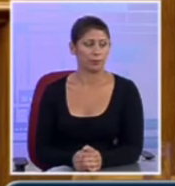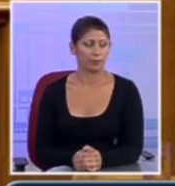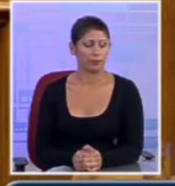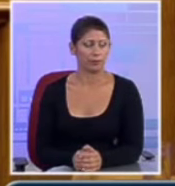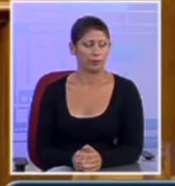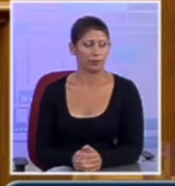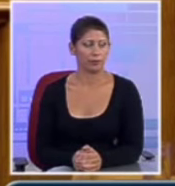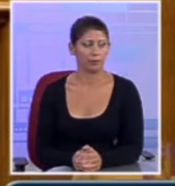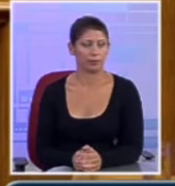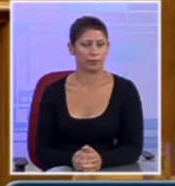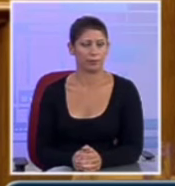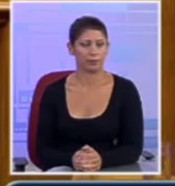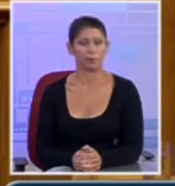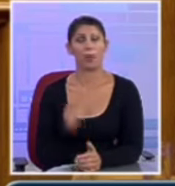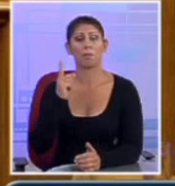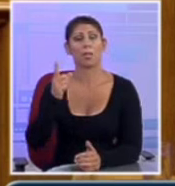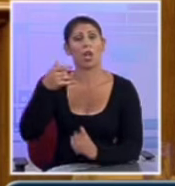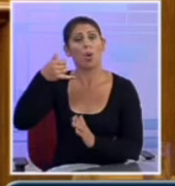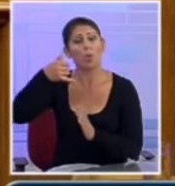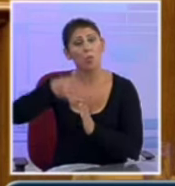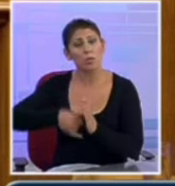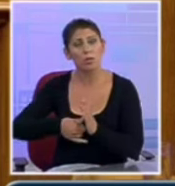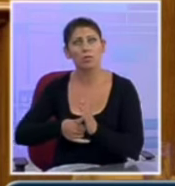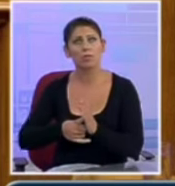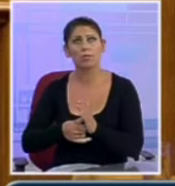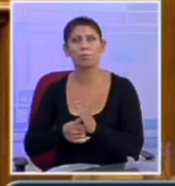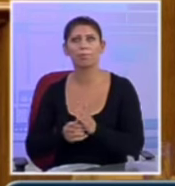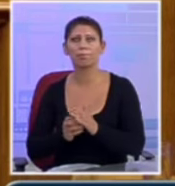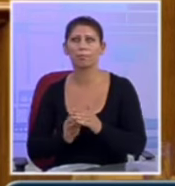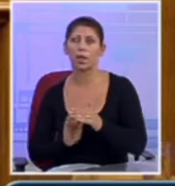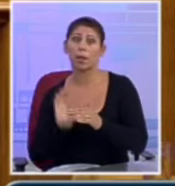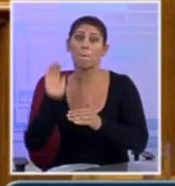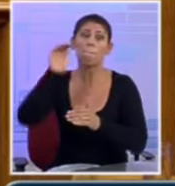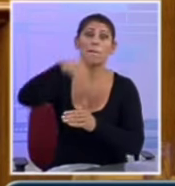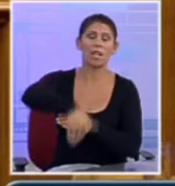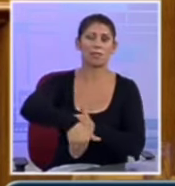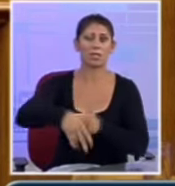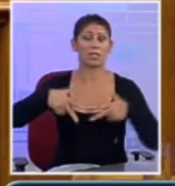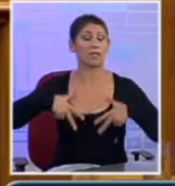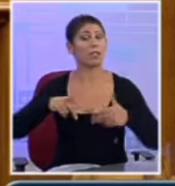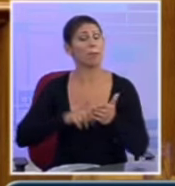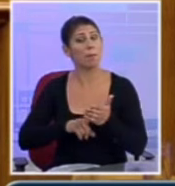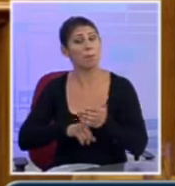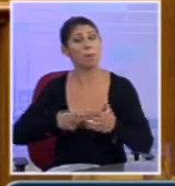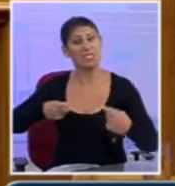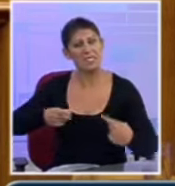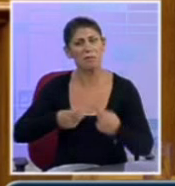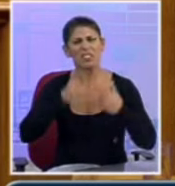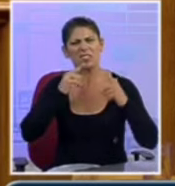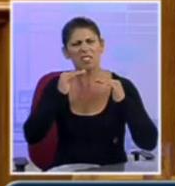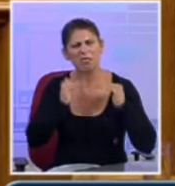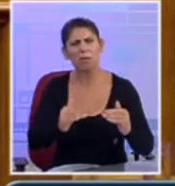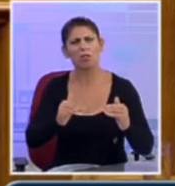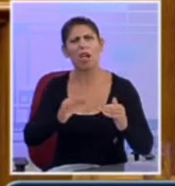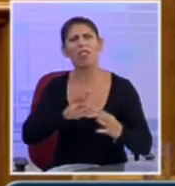μία ουσιαστική υπέρβαση, η οποία κυβέρνηση πρέπει να συγκρουστεί με τη στασιμότητα,